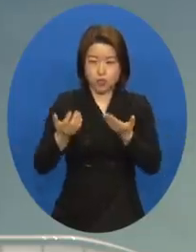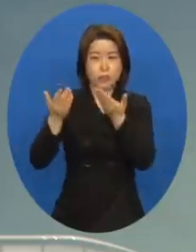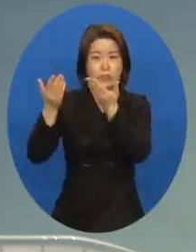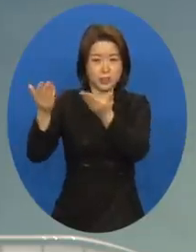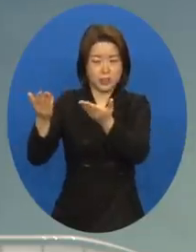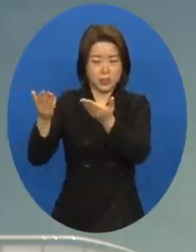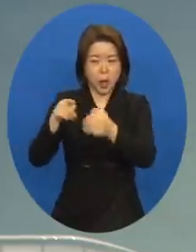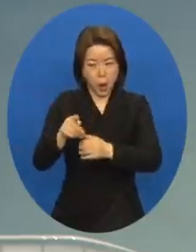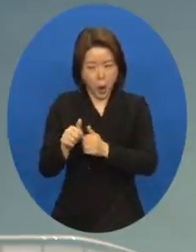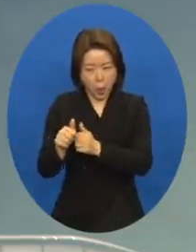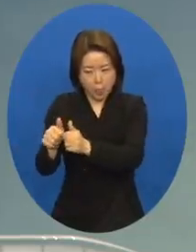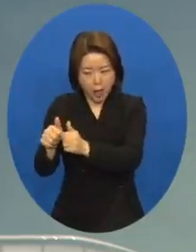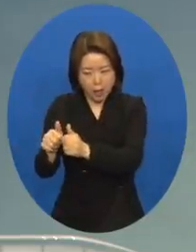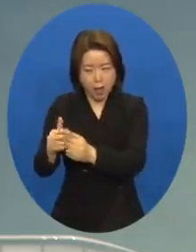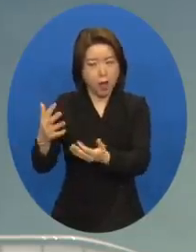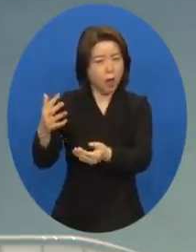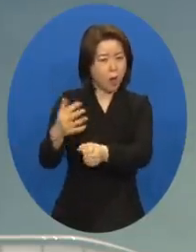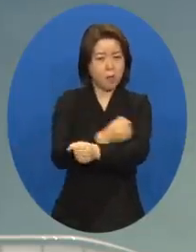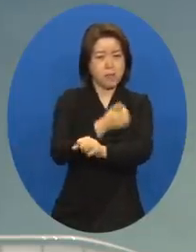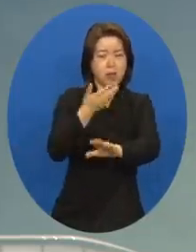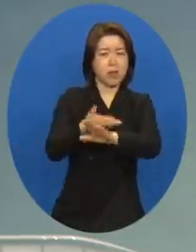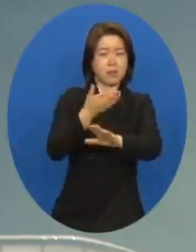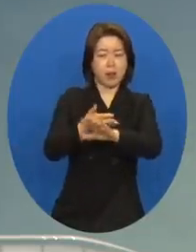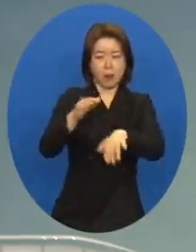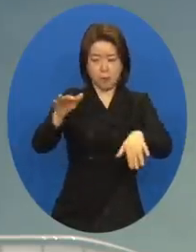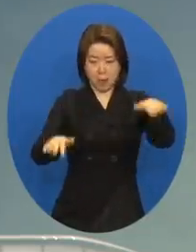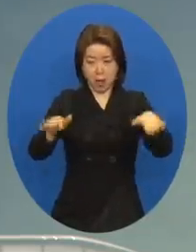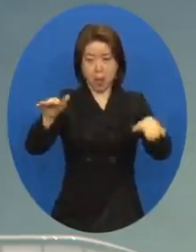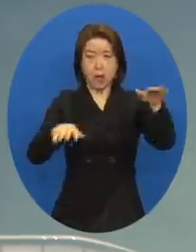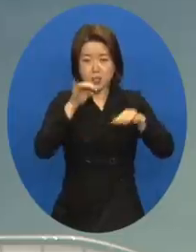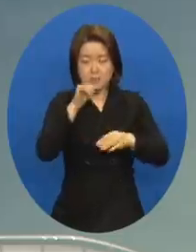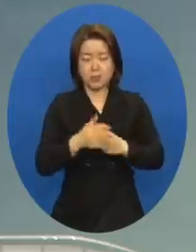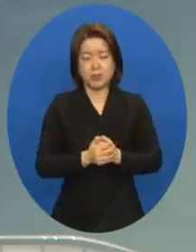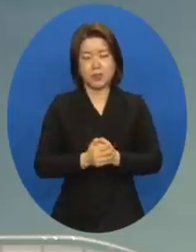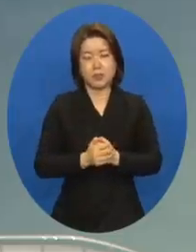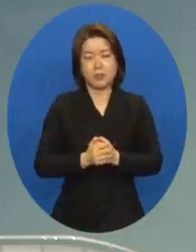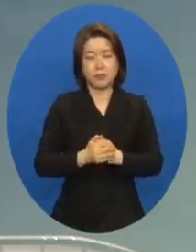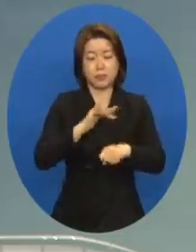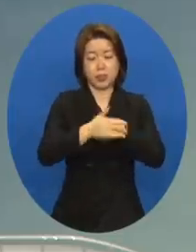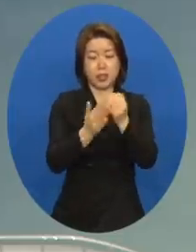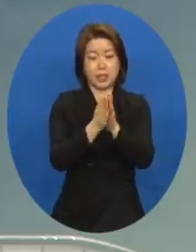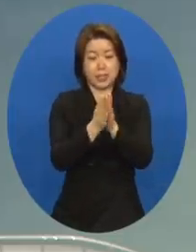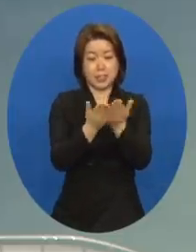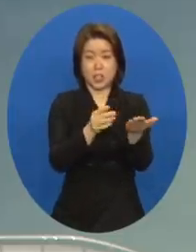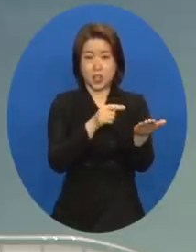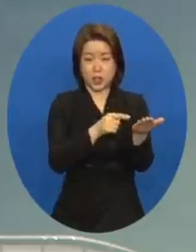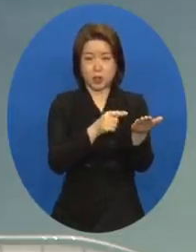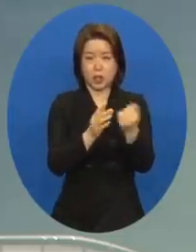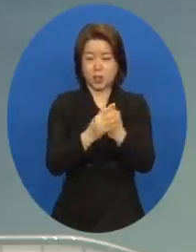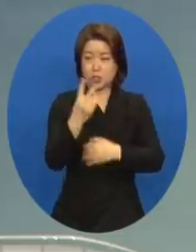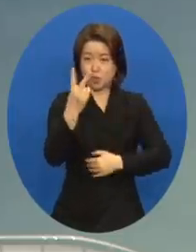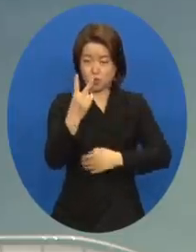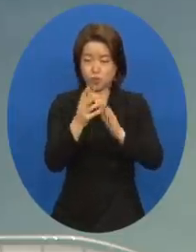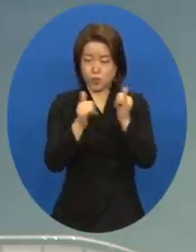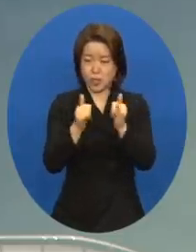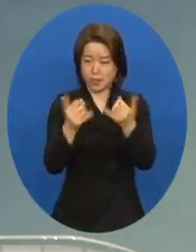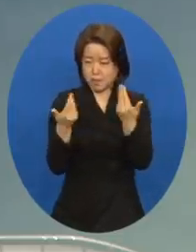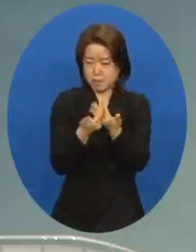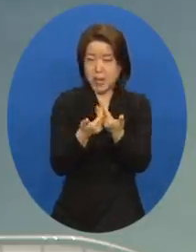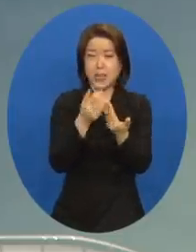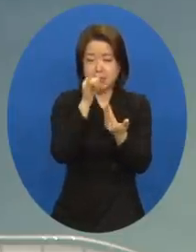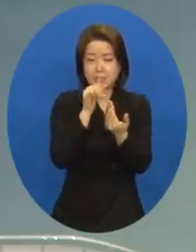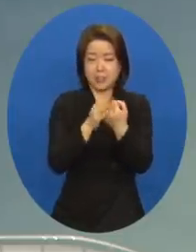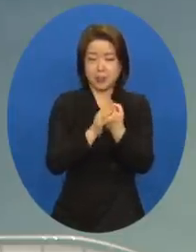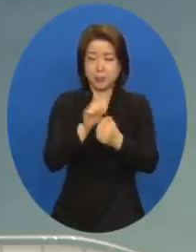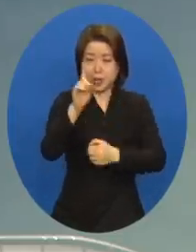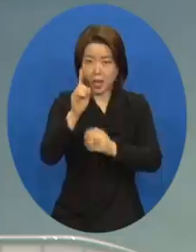달려서 엄청나게 달라집니다. 성경에 아주 대조적인 두 사람이 나오는데 한 사람은 사울 왕이고 또